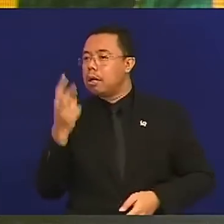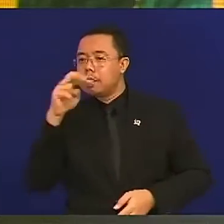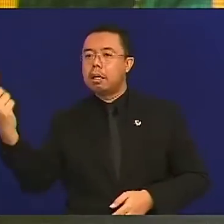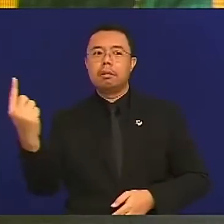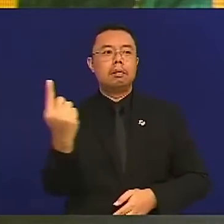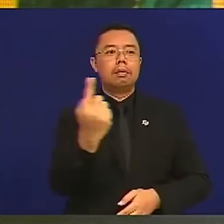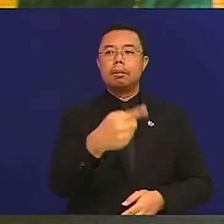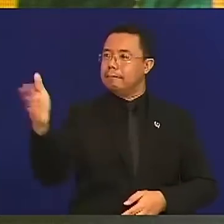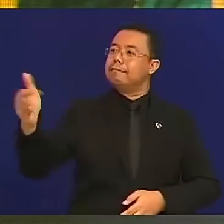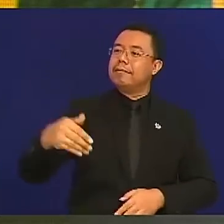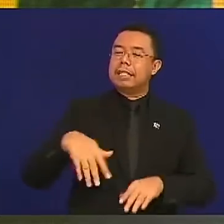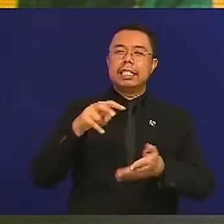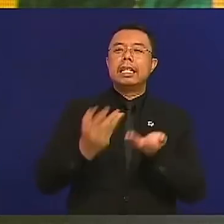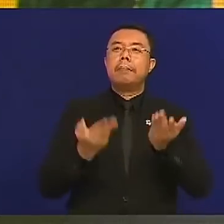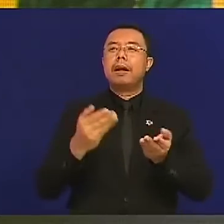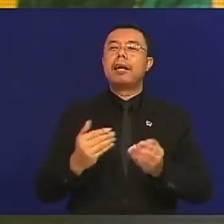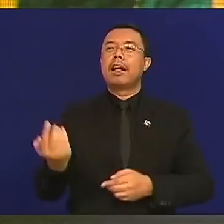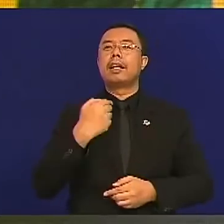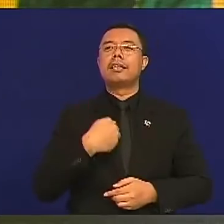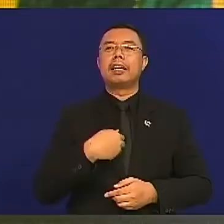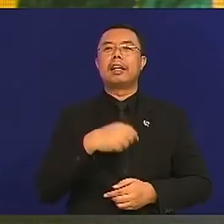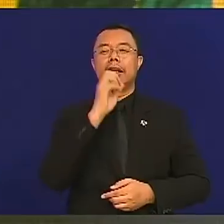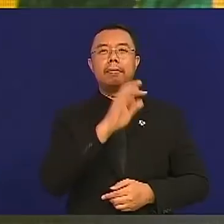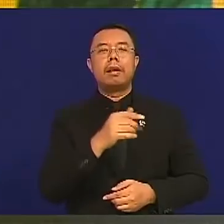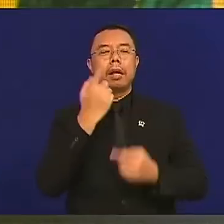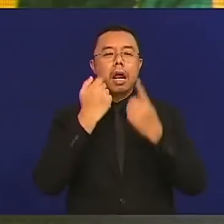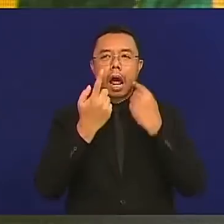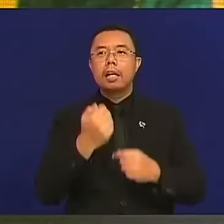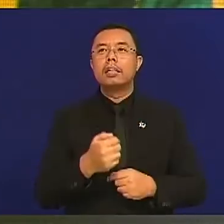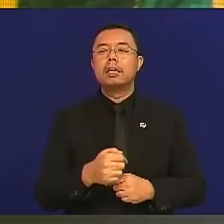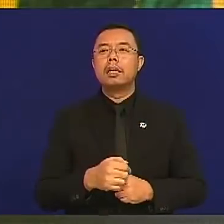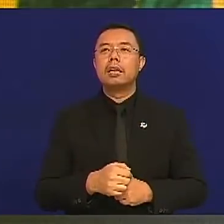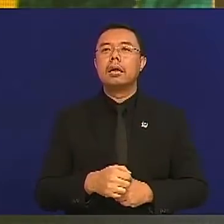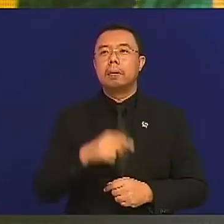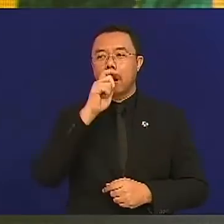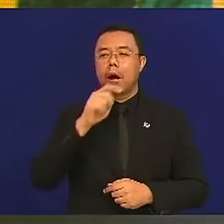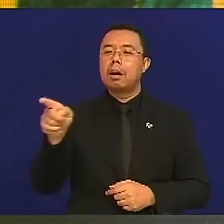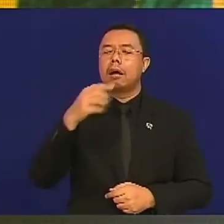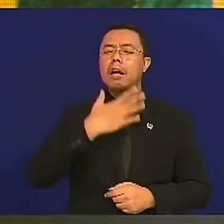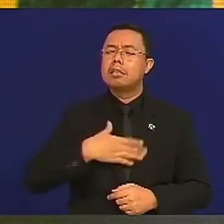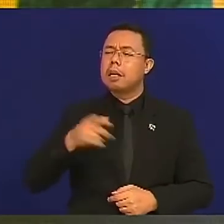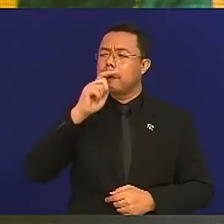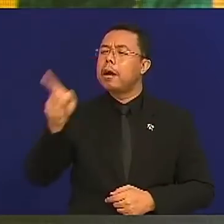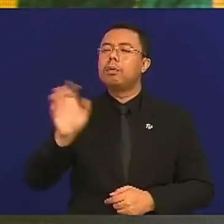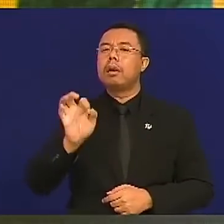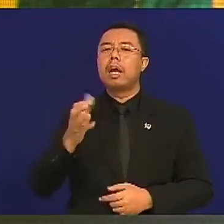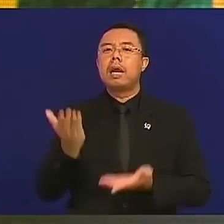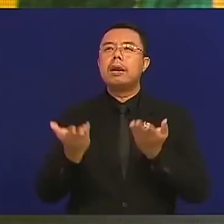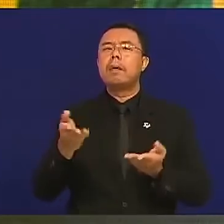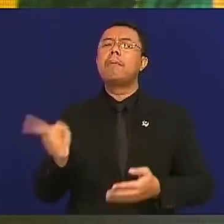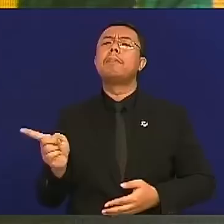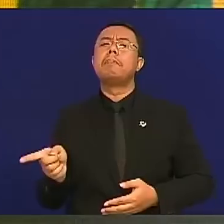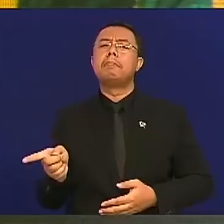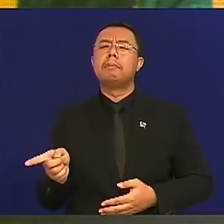dia nimbang. Habis nimbang dia datang ke saya, dia nangis. Pap, kasihan bapak itu gak ada yang nimbang. Loh, emang